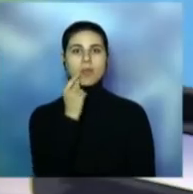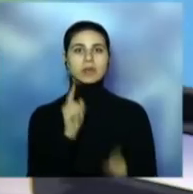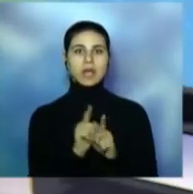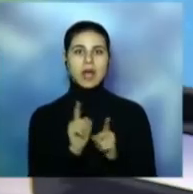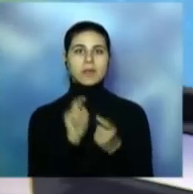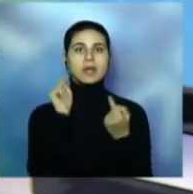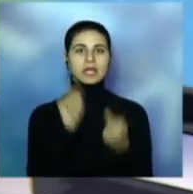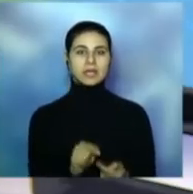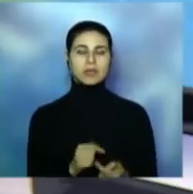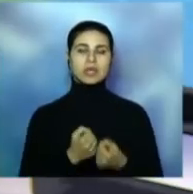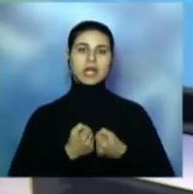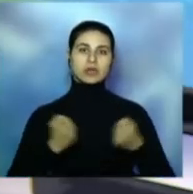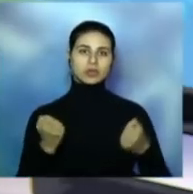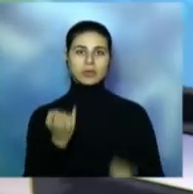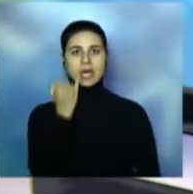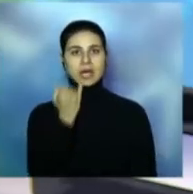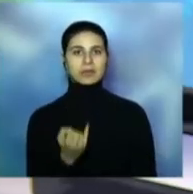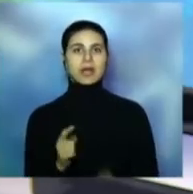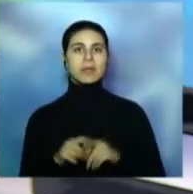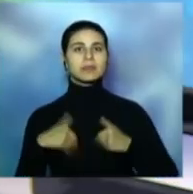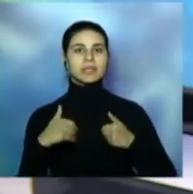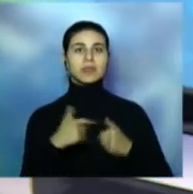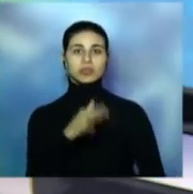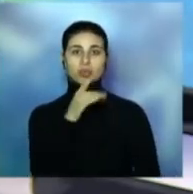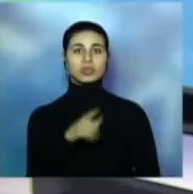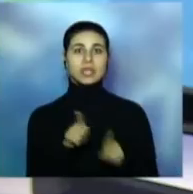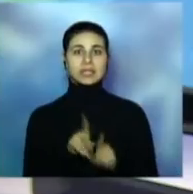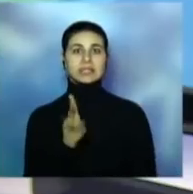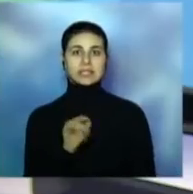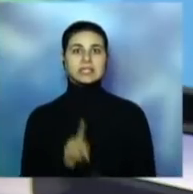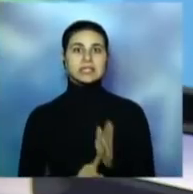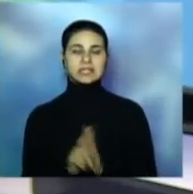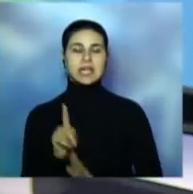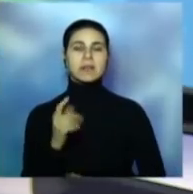ხარ, გამხდარ ხარ. აი, უწყინარი მისალმების დროსაც კი იწყებენ